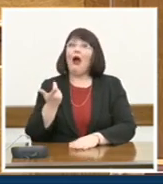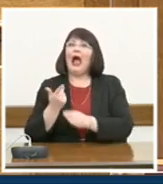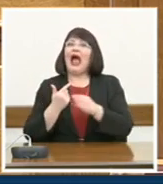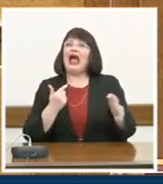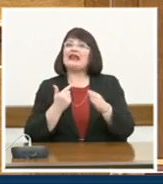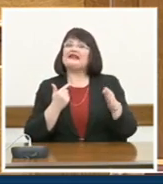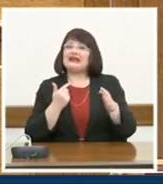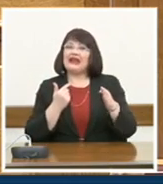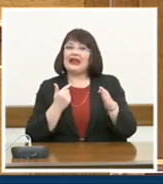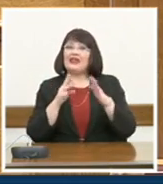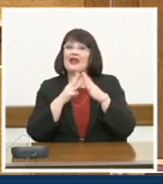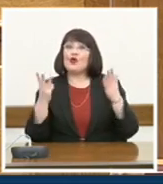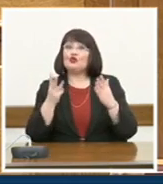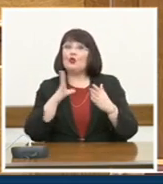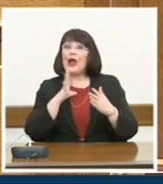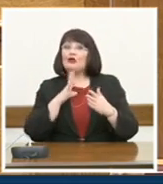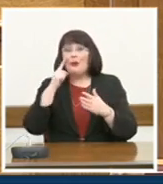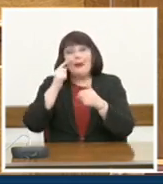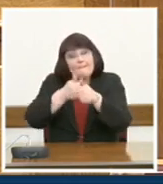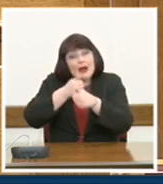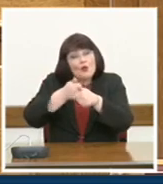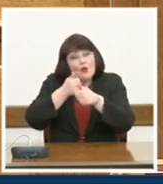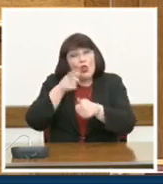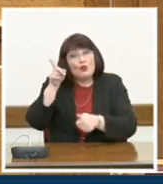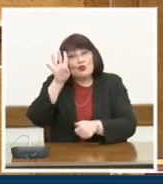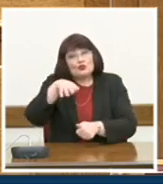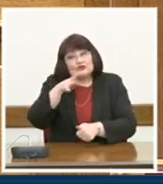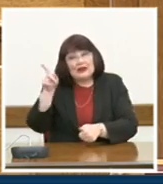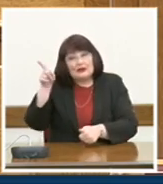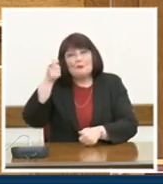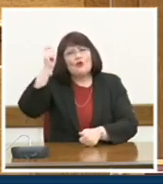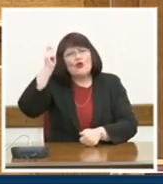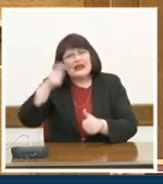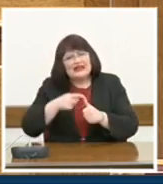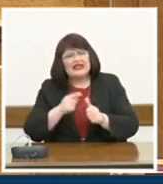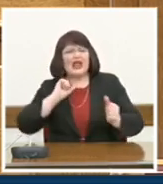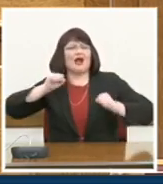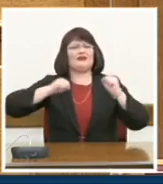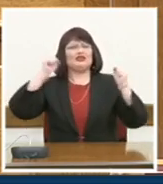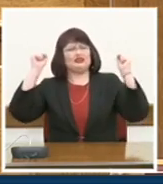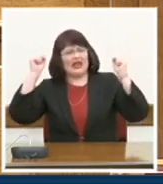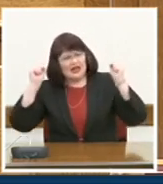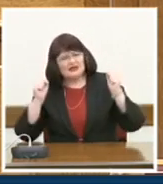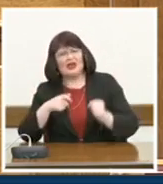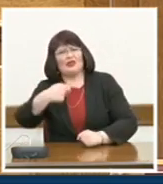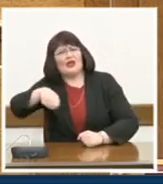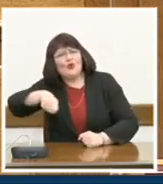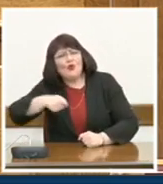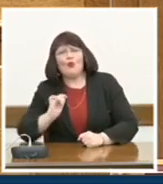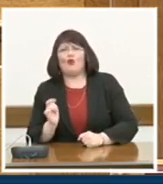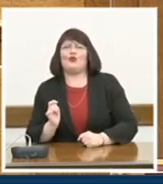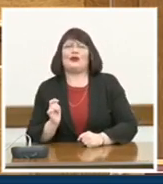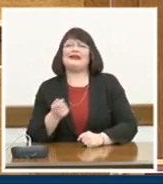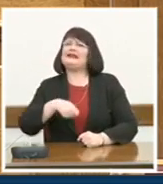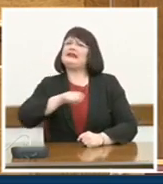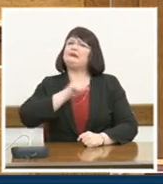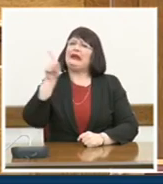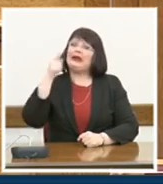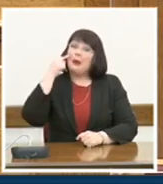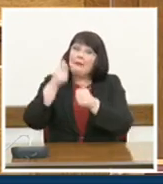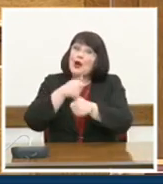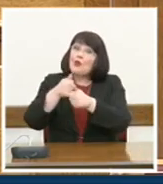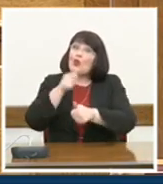Καταλονία, μεταξύ των οποίων βρίσκονται πολιτικοί, ακτιβιστές, δικηγόροι, λέγοντας ότι της δόθηκε